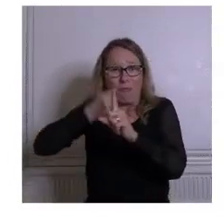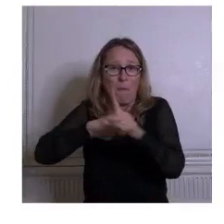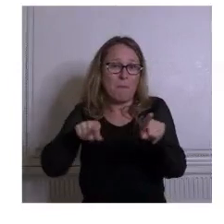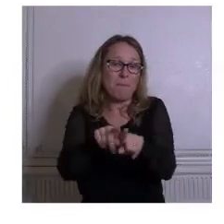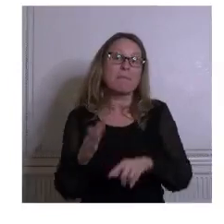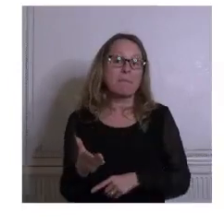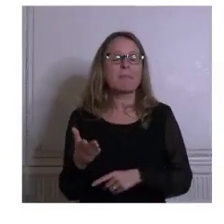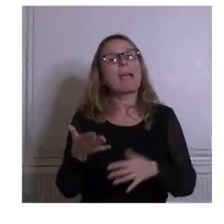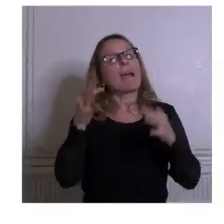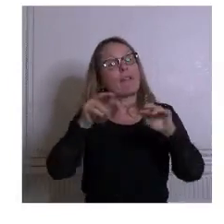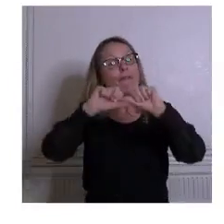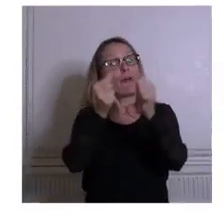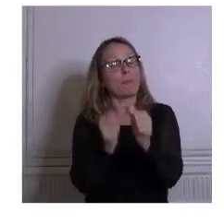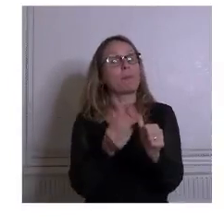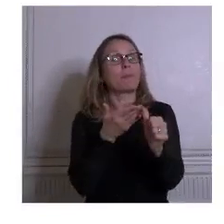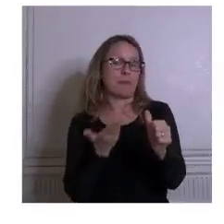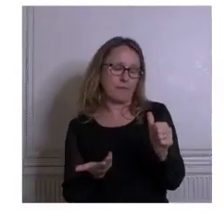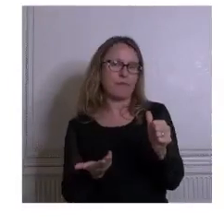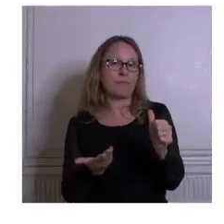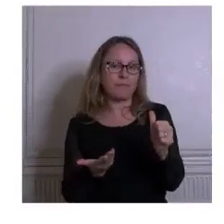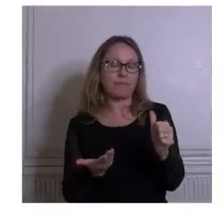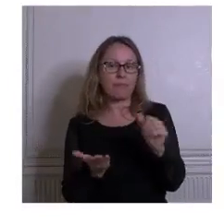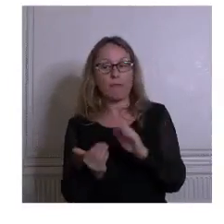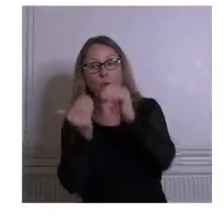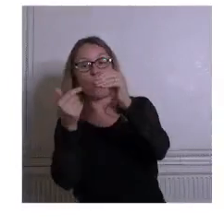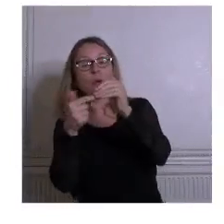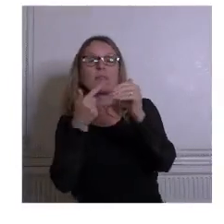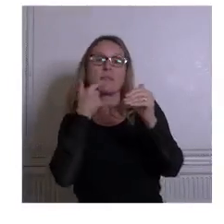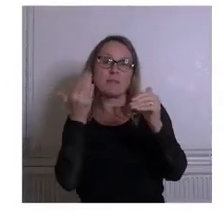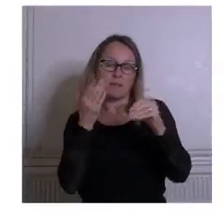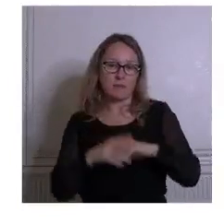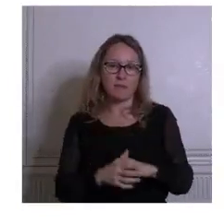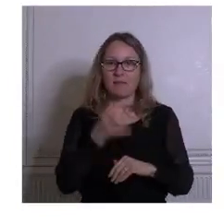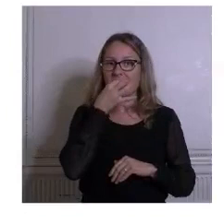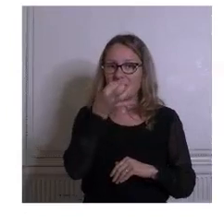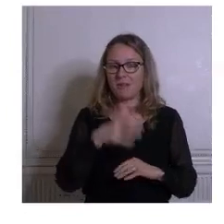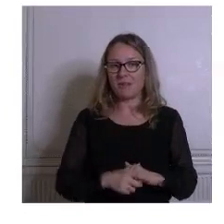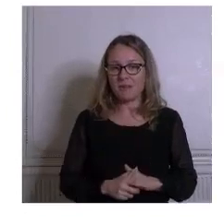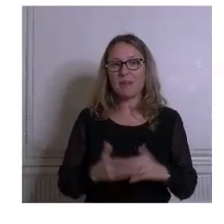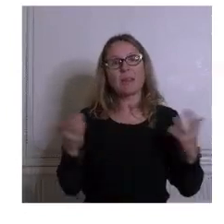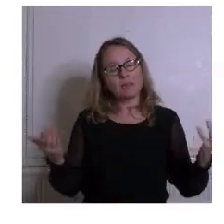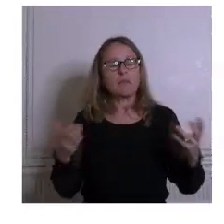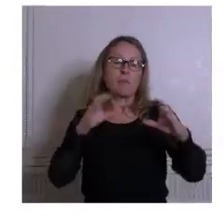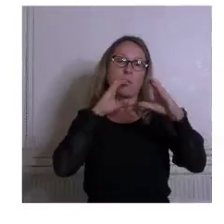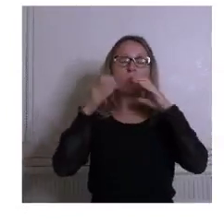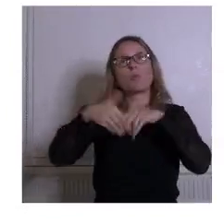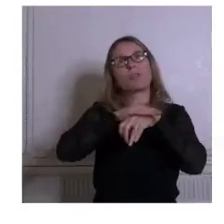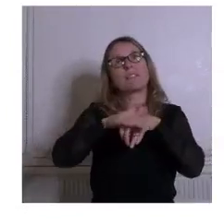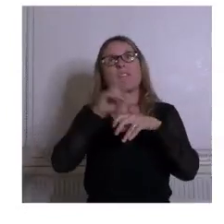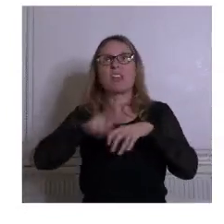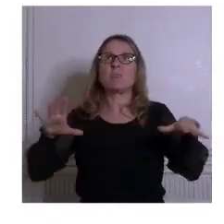volonté d'aller plus loin. Et on vous a fait deux propositions que vous avez reprises, et c'est très bien, à savoir les deux propositions qui étaient